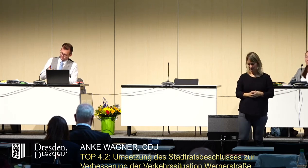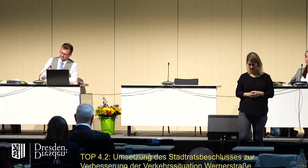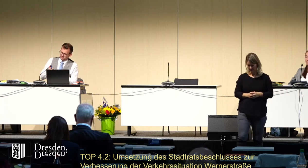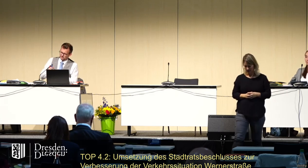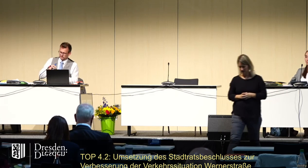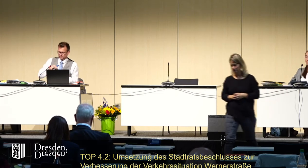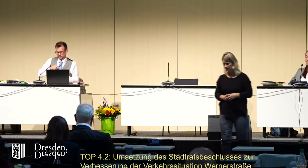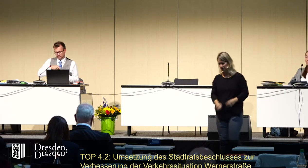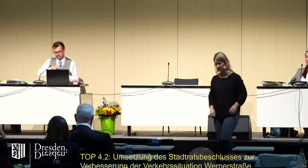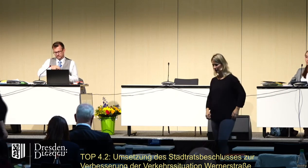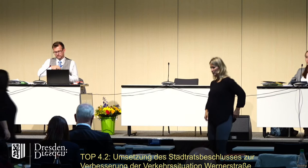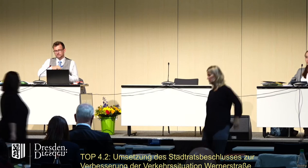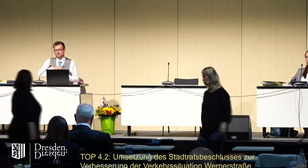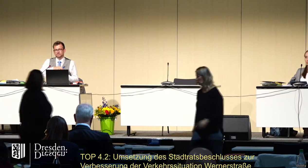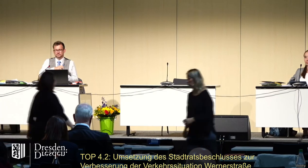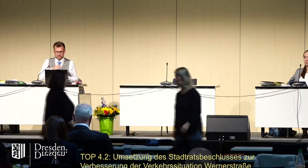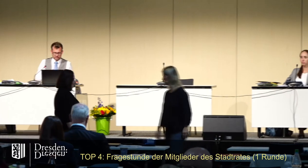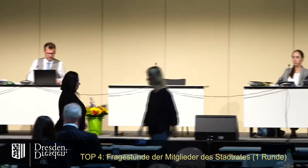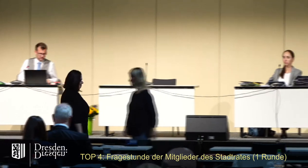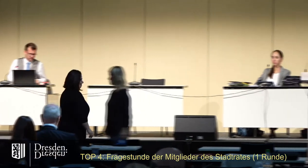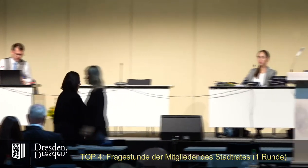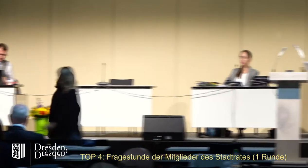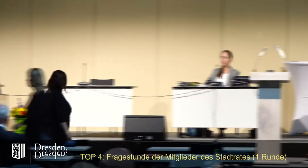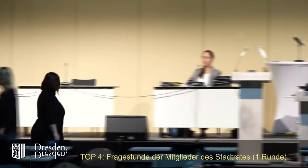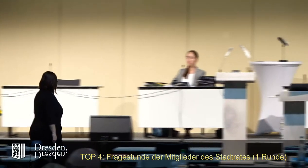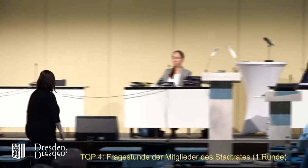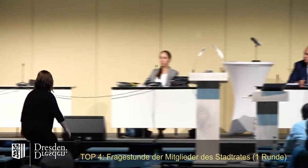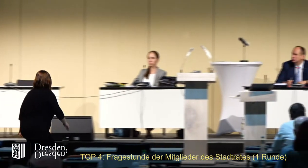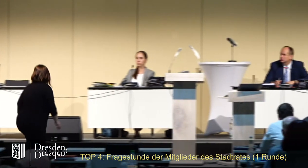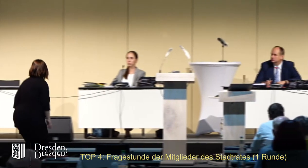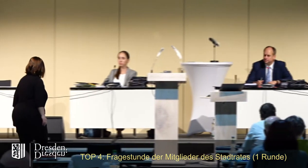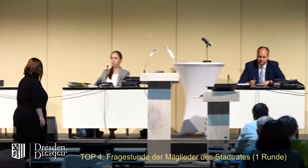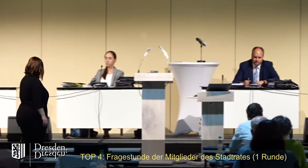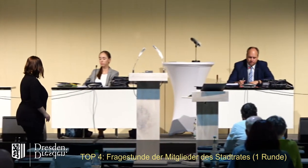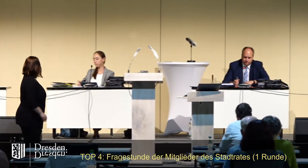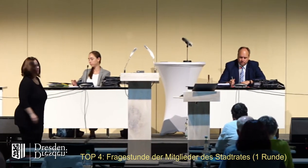So, dann machen wir weiter mit der AfD-Fraktion. Herr Braun, bitte schön.